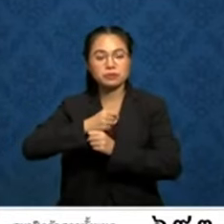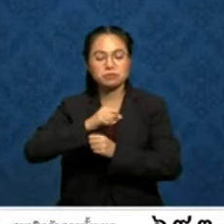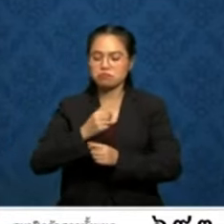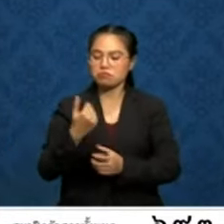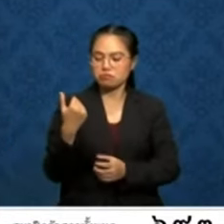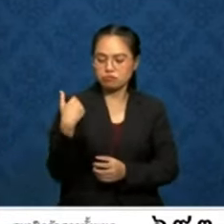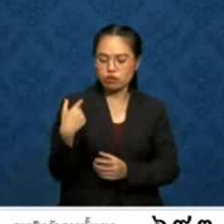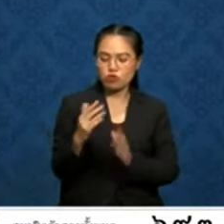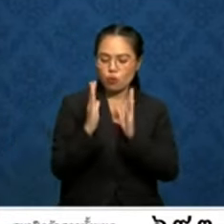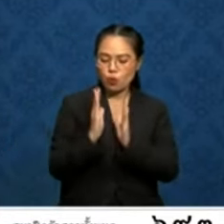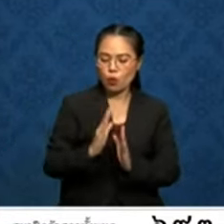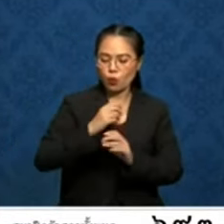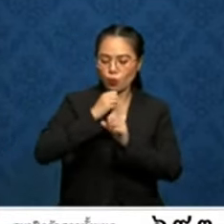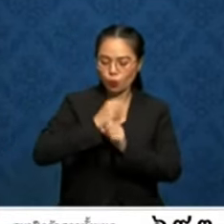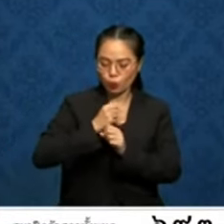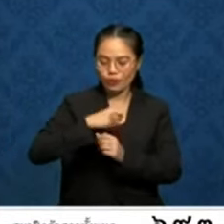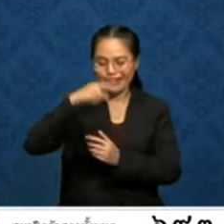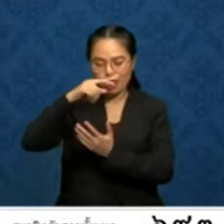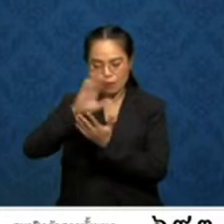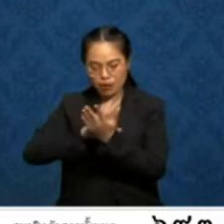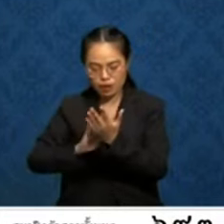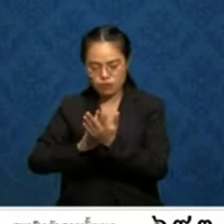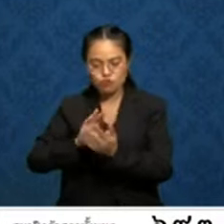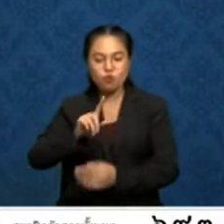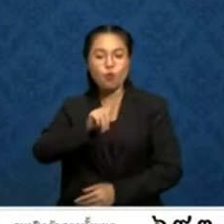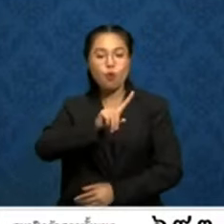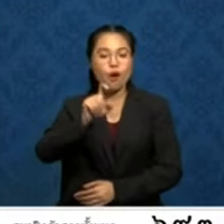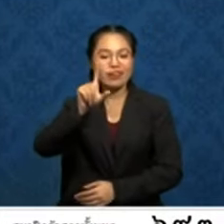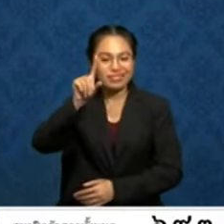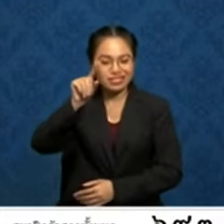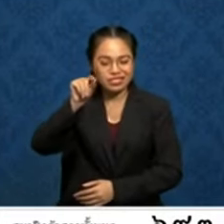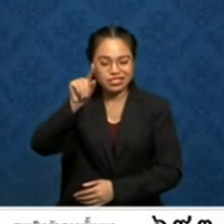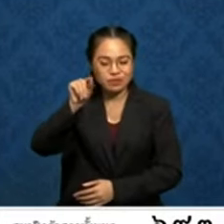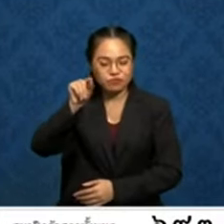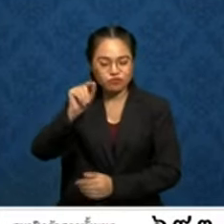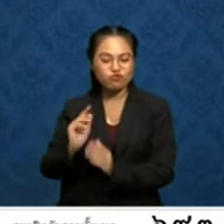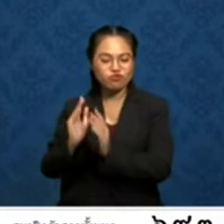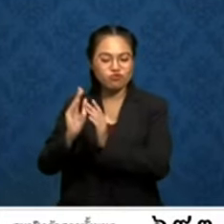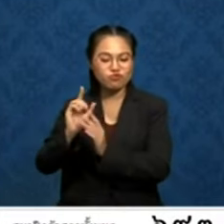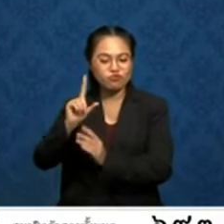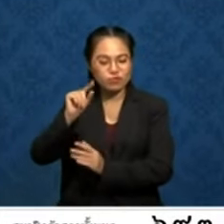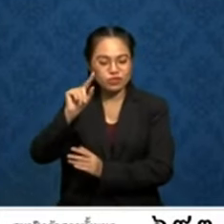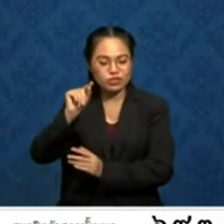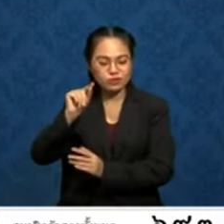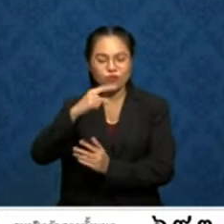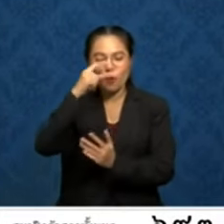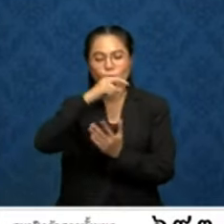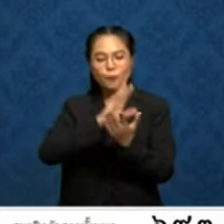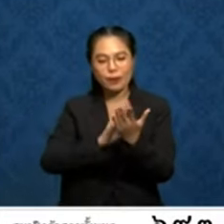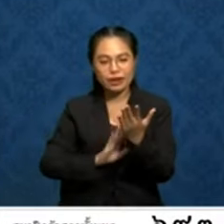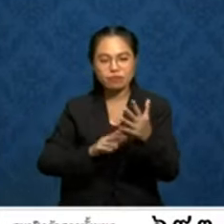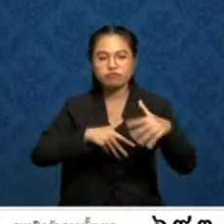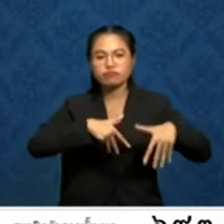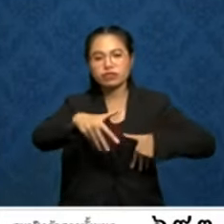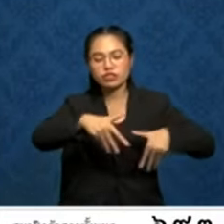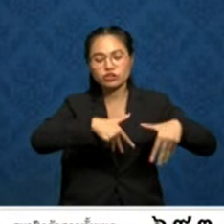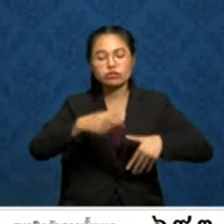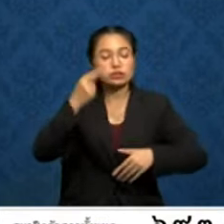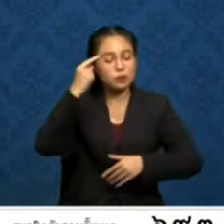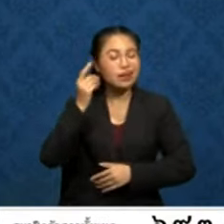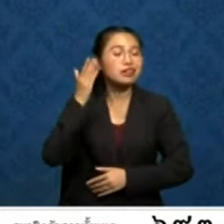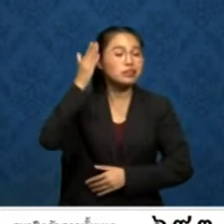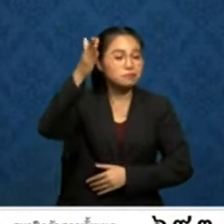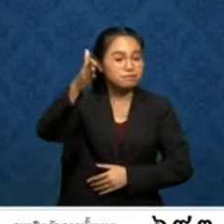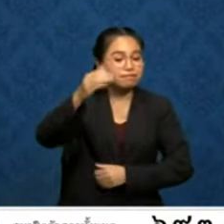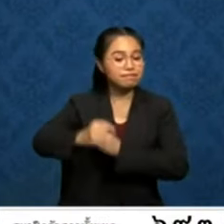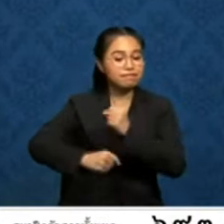วนผู้สูงอายุมากกว่า20%ของประชากรทั้งหมดและคาดว่าอีก10ปีจะเข้